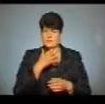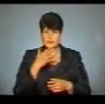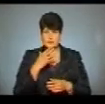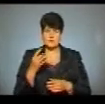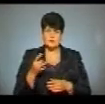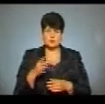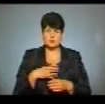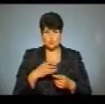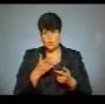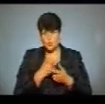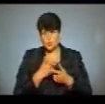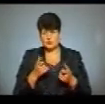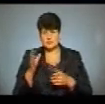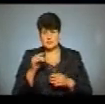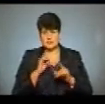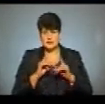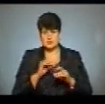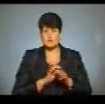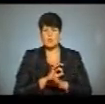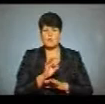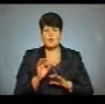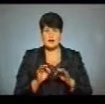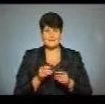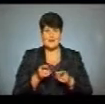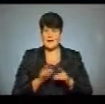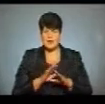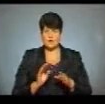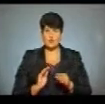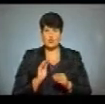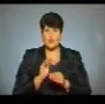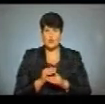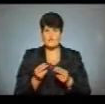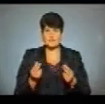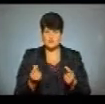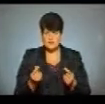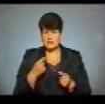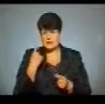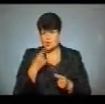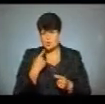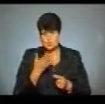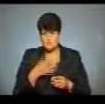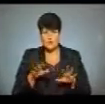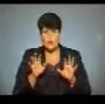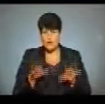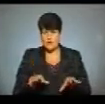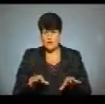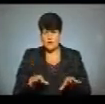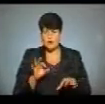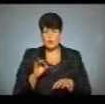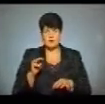було оголошено на всіх нарадах, що проект нереально дофінансувати. І особисто голова